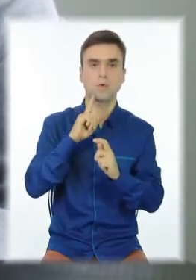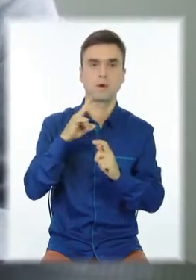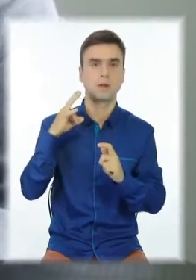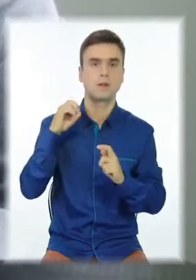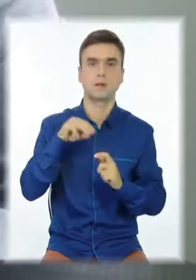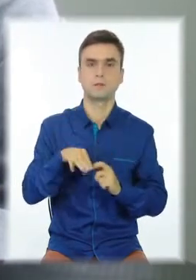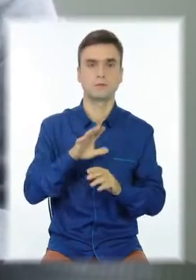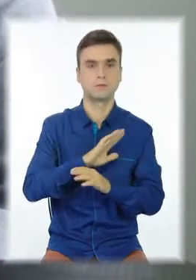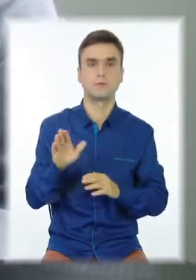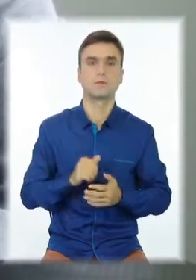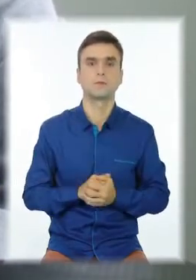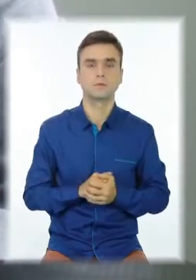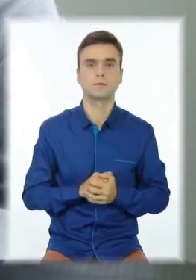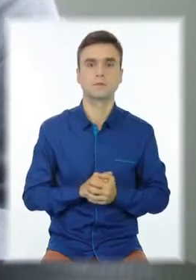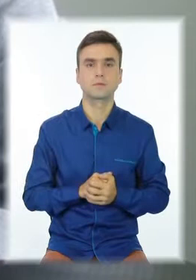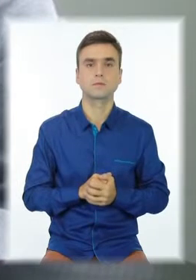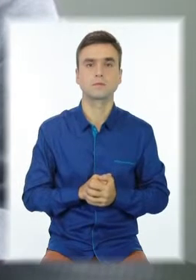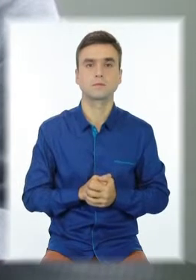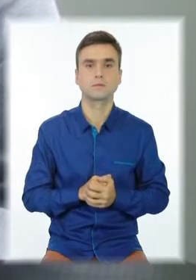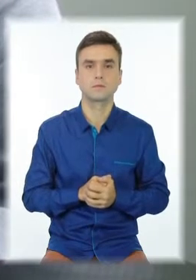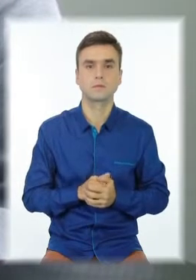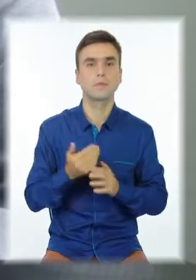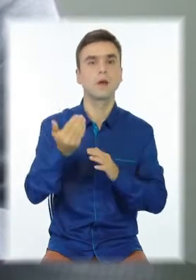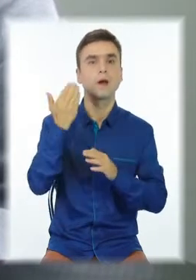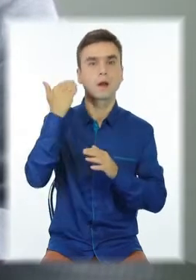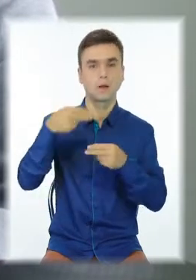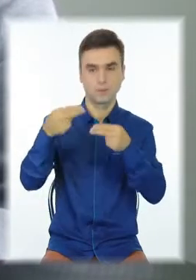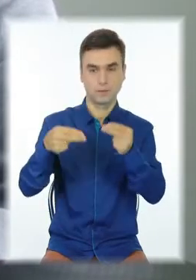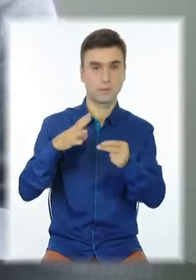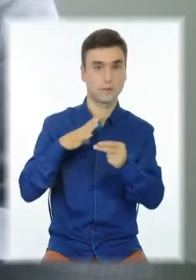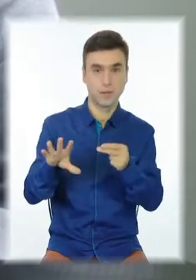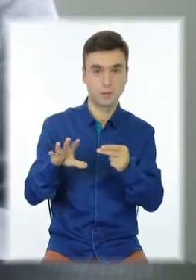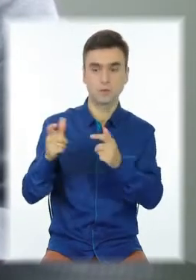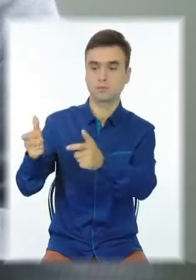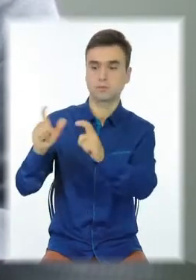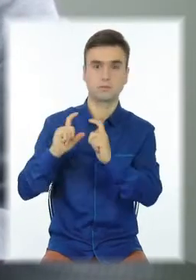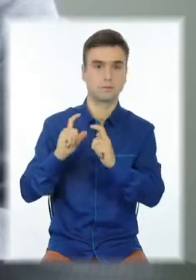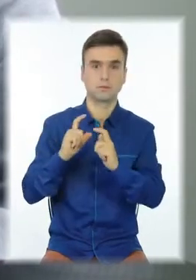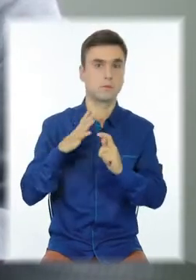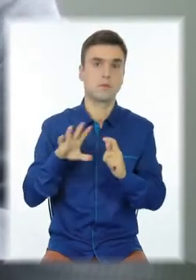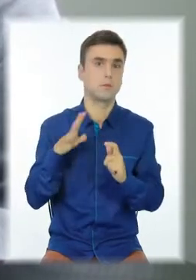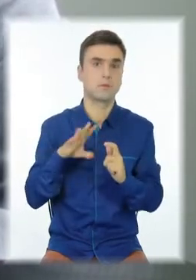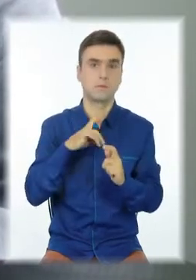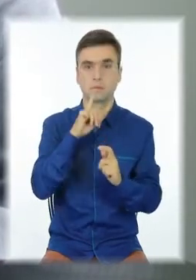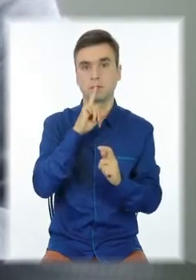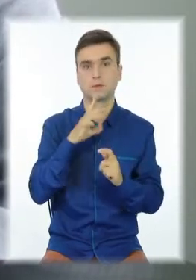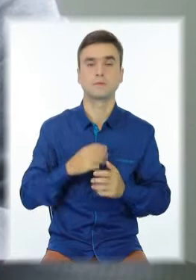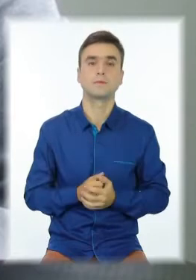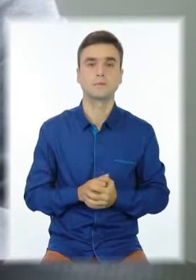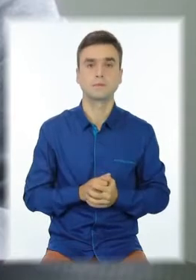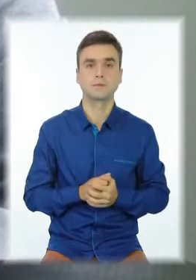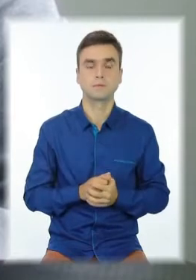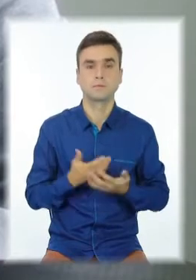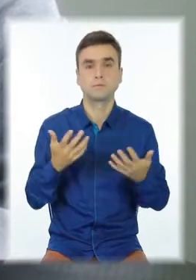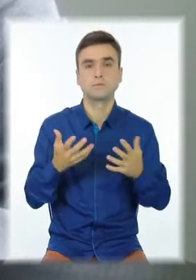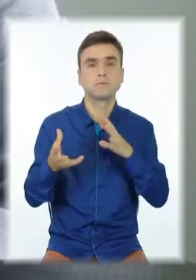наполяганням Нідерландів. Раніше, до підписання угоди про асоціацію, не було формалізованої відмови в членстві в Європейському